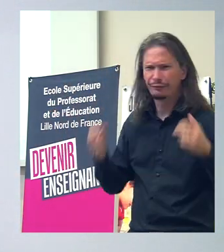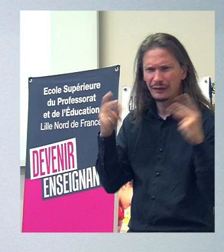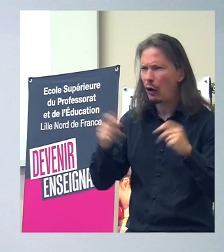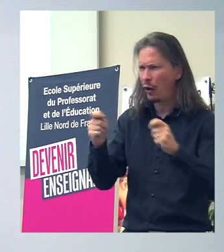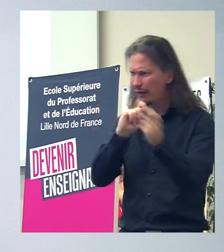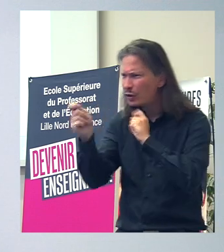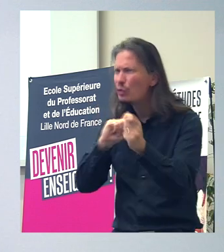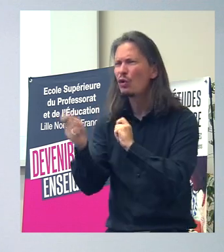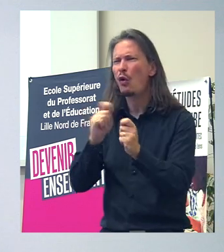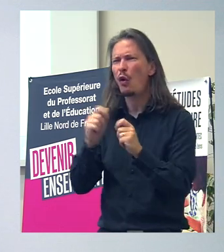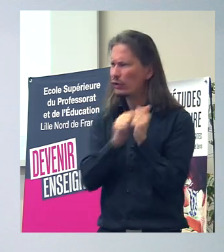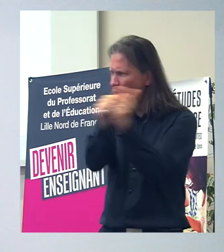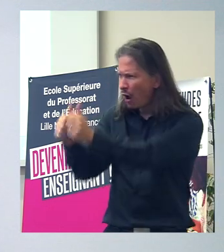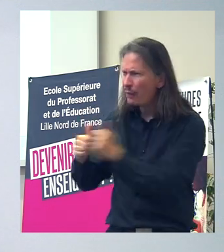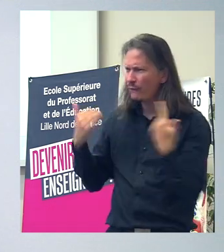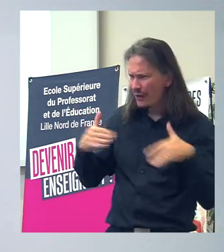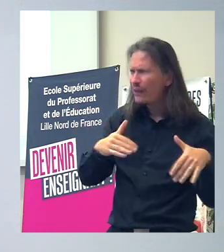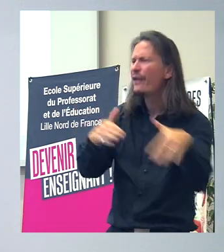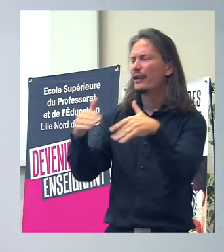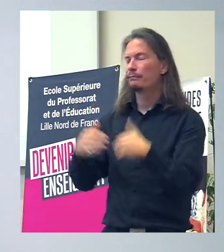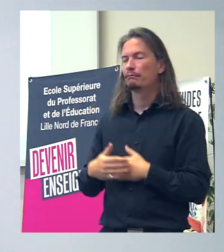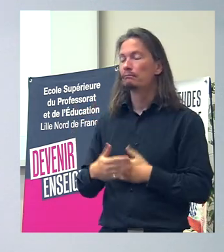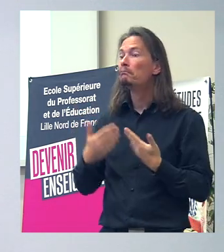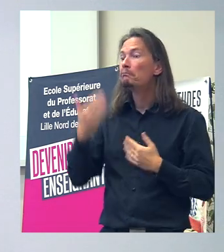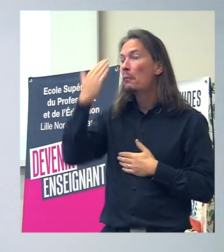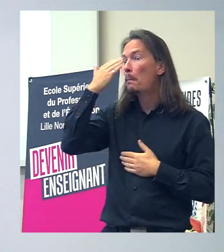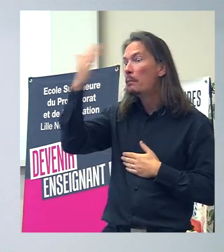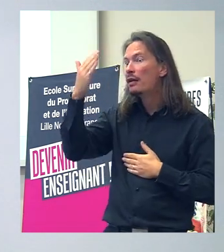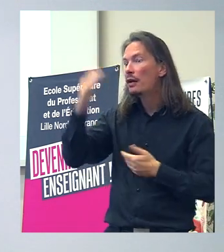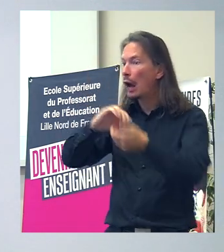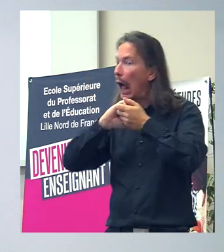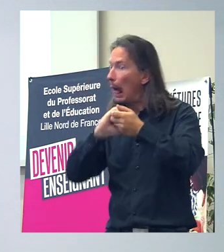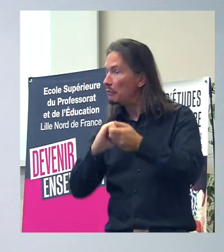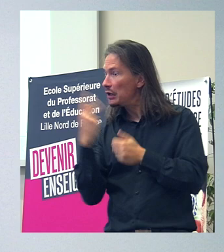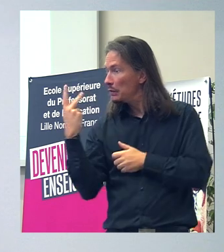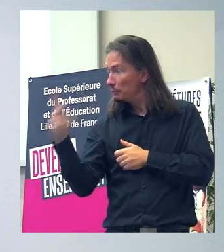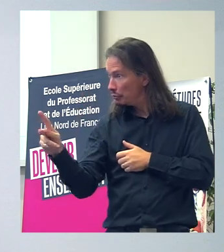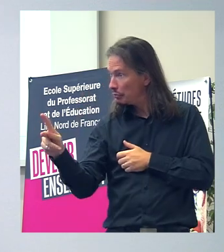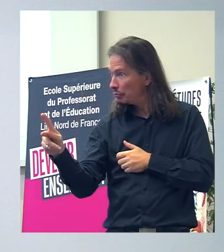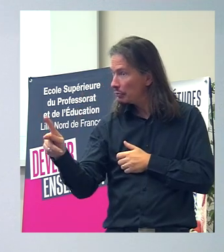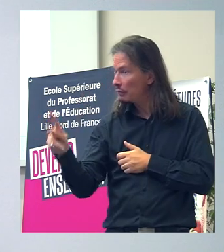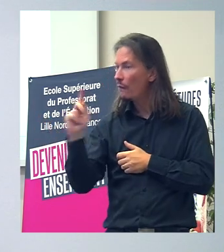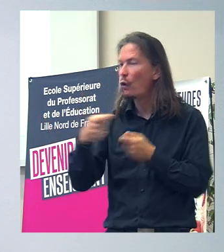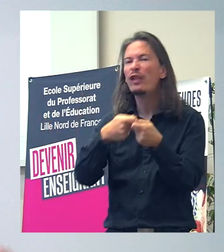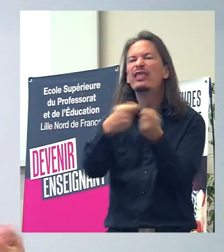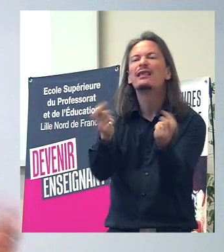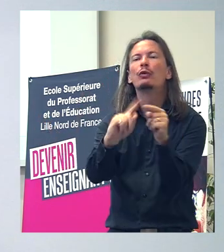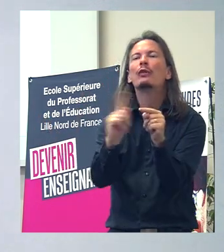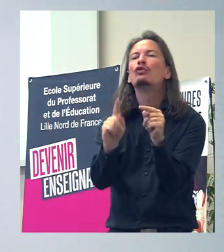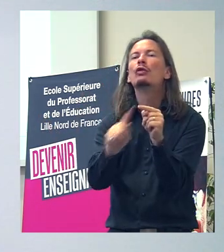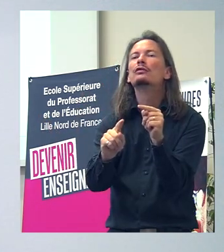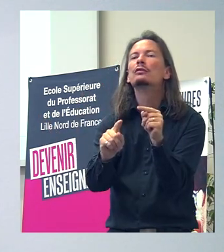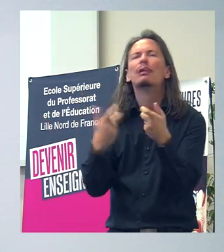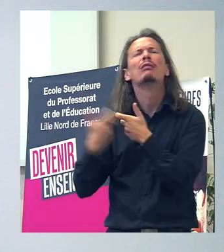toute cette discussion que nous avons eue, si jamais votre ami avait quelque chose à distribuer, puisque